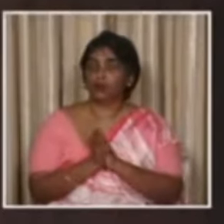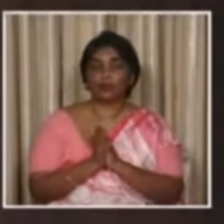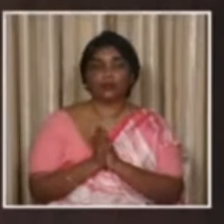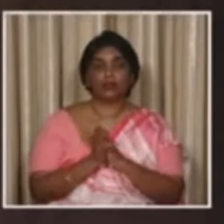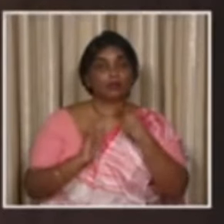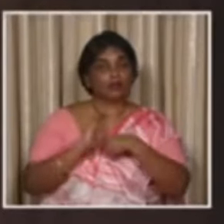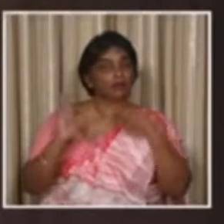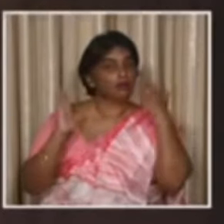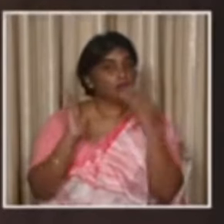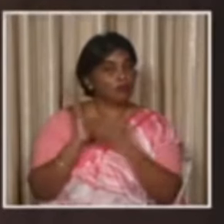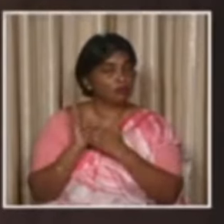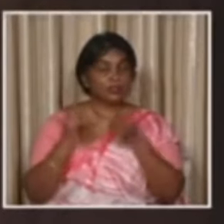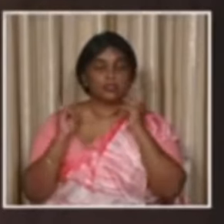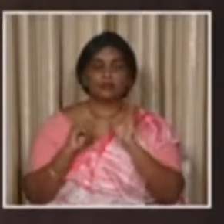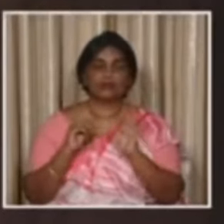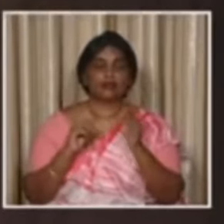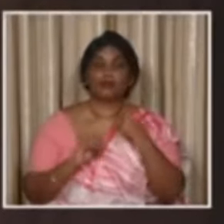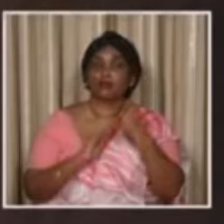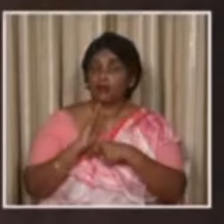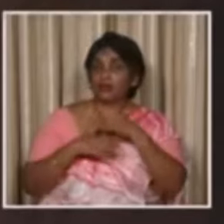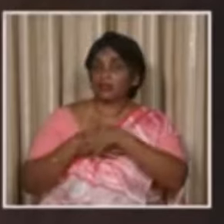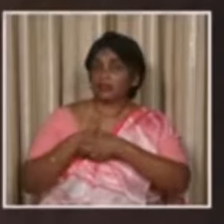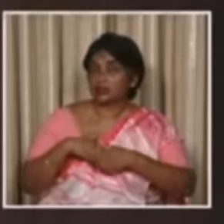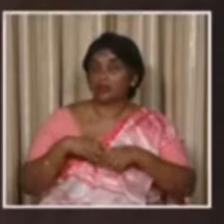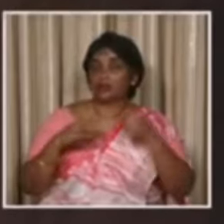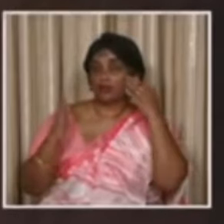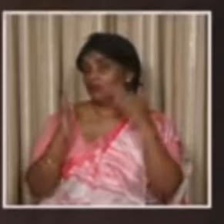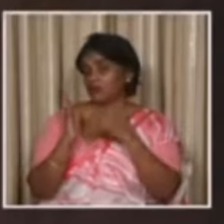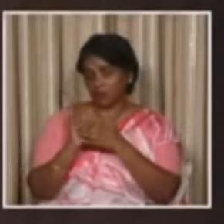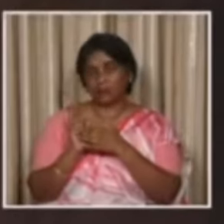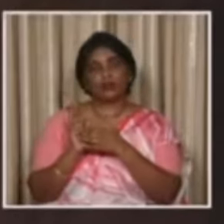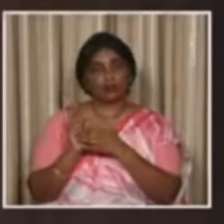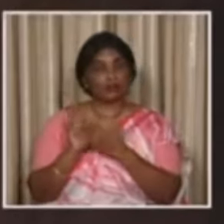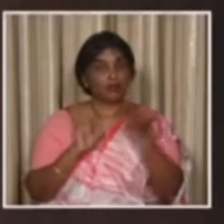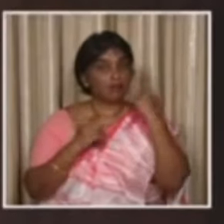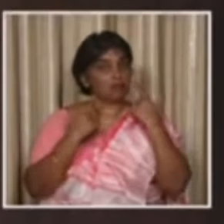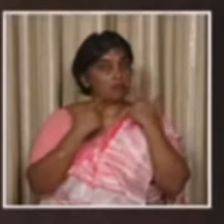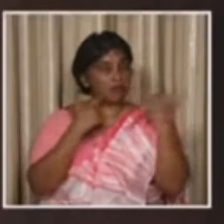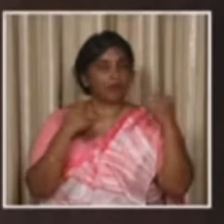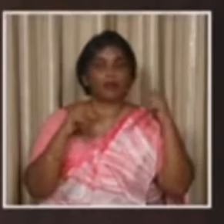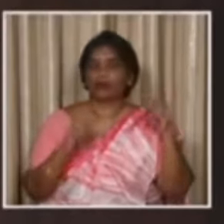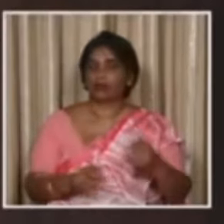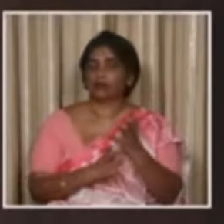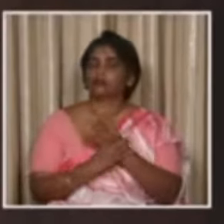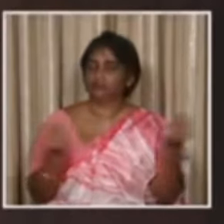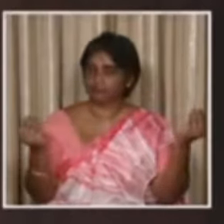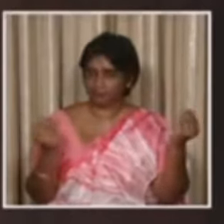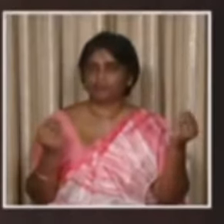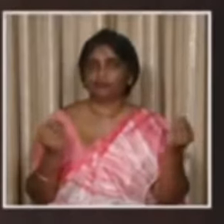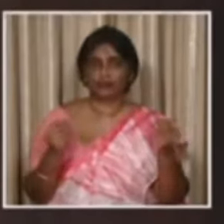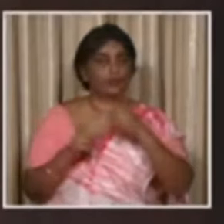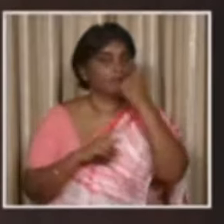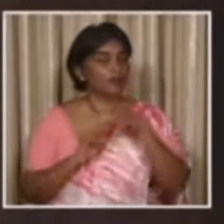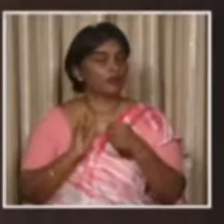වෙනුවෙන් ක්‍රීඩා කරපු එක වෙනුවට රට ජාතික ක්‍රීඩකයෙක් කියලා කියන එක තිබිච්ච ආඩම්බරය අද නැති කරගෙන තියෙනවා.